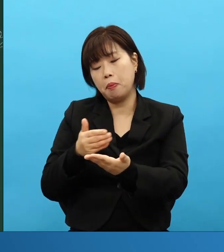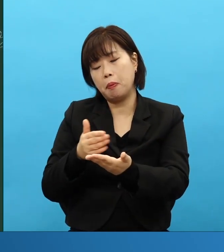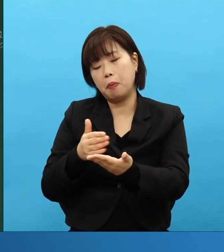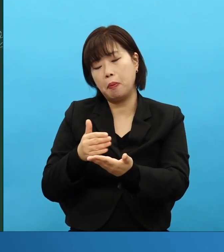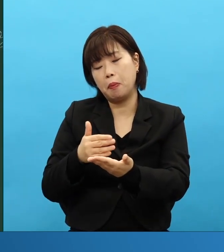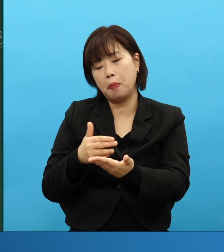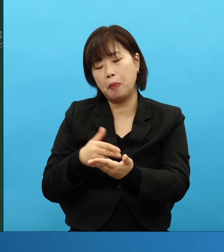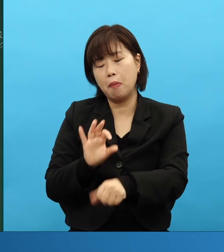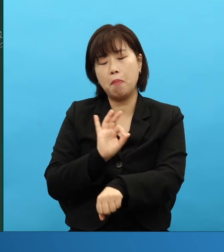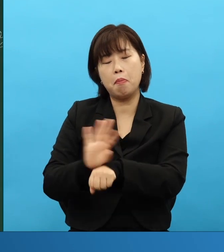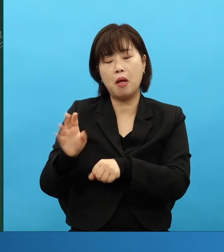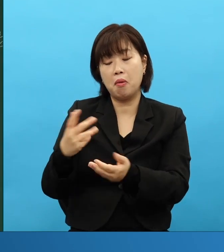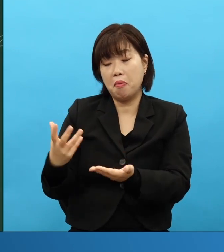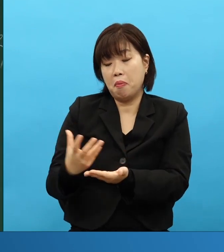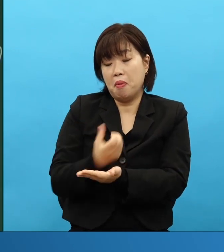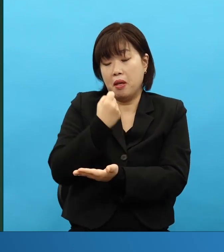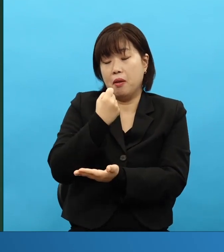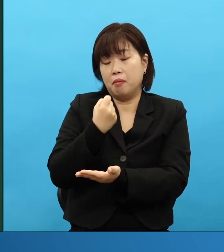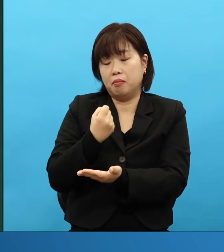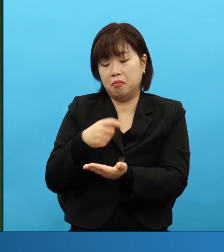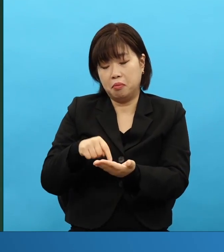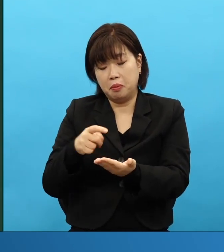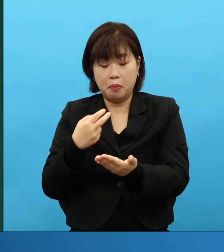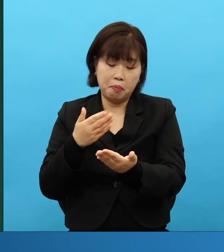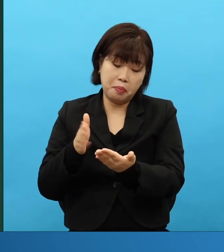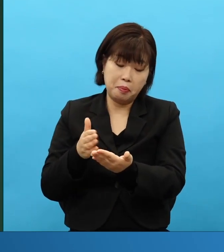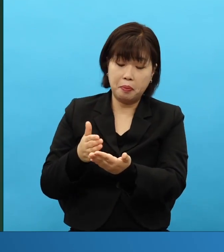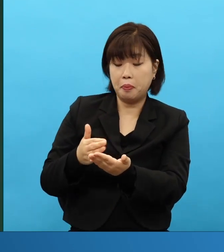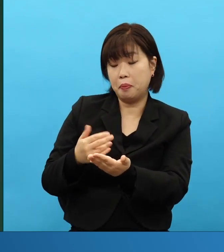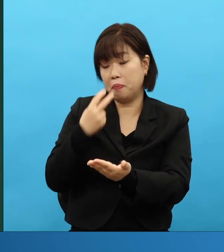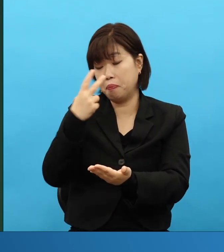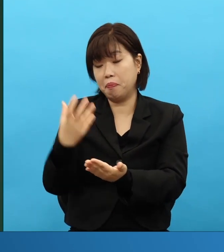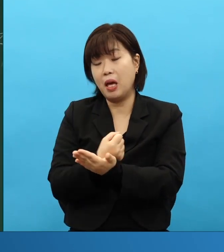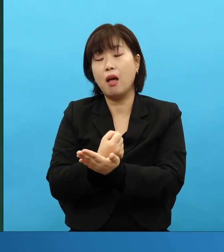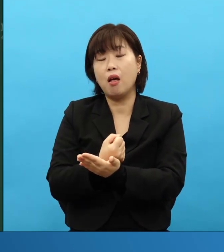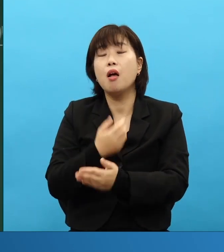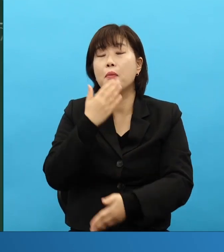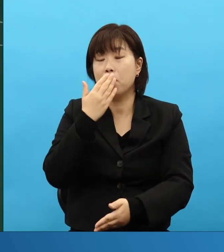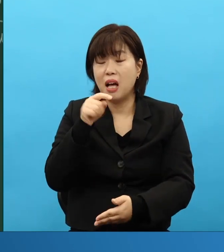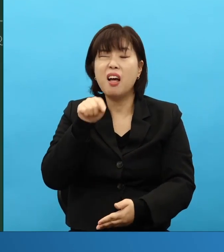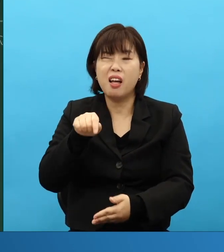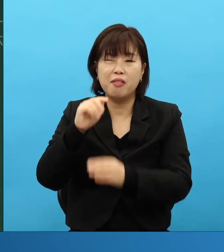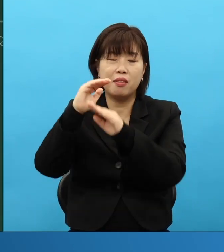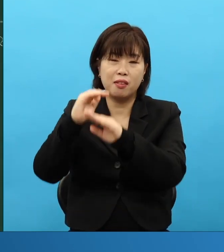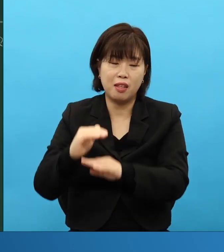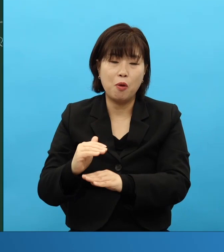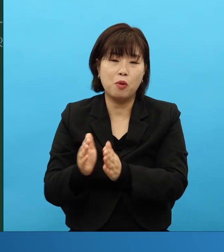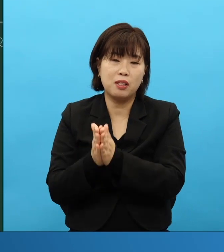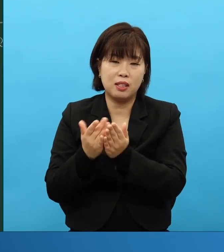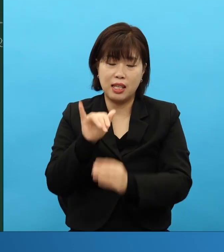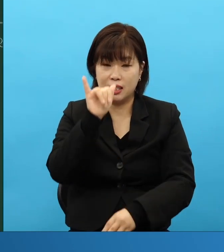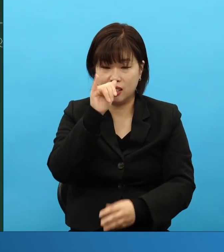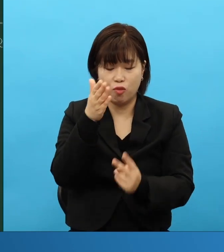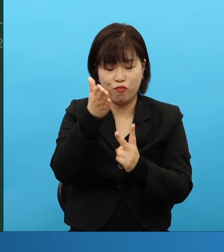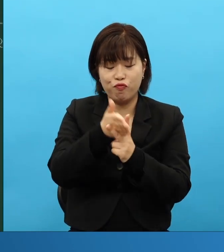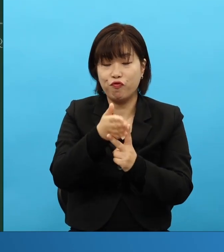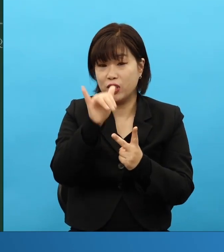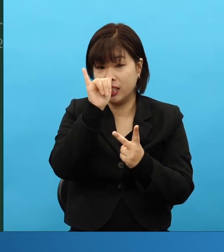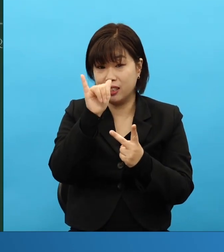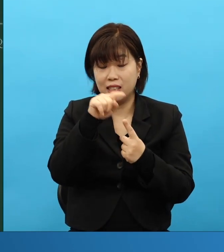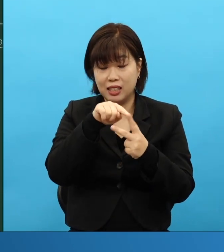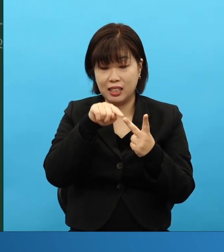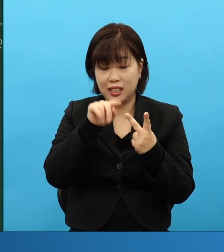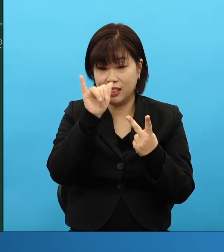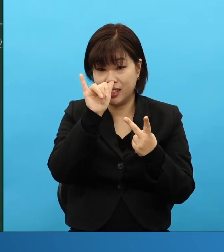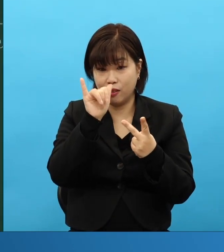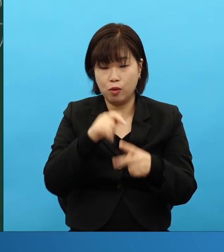no reason for you to waste your time on things that are not going to help you at all. 교회 와서 포럼을 하고 할 때 여러분 진짜 기도에 힘을 얻고 내게 도움이 되고 힘이 돼야 돼요. That when you come to church